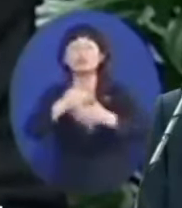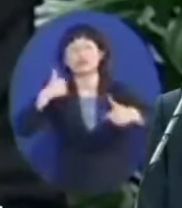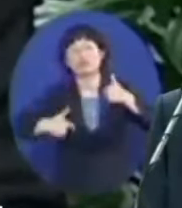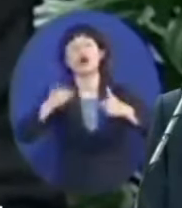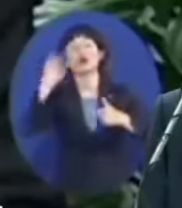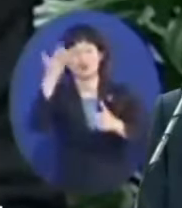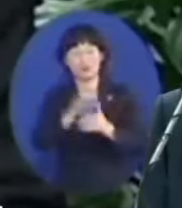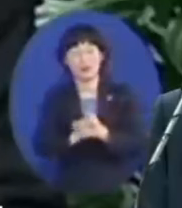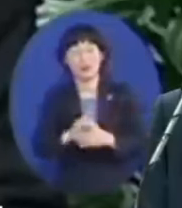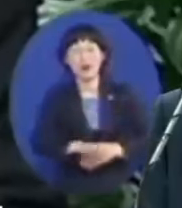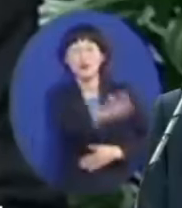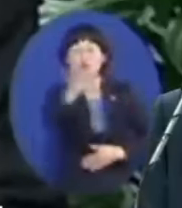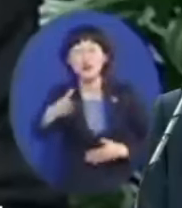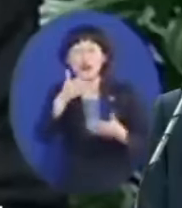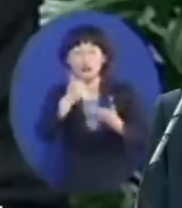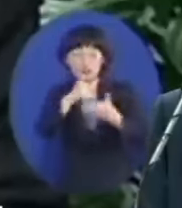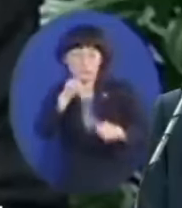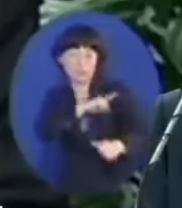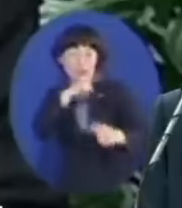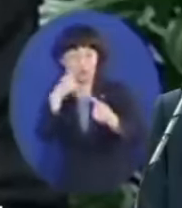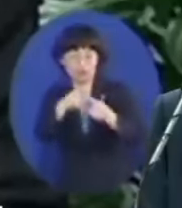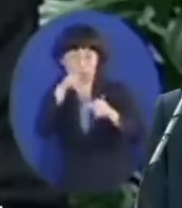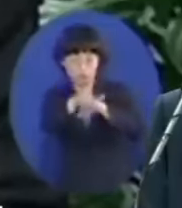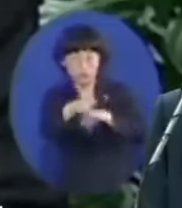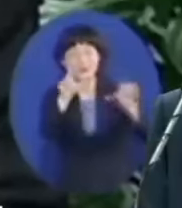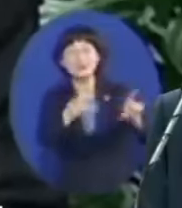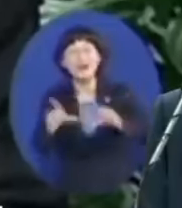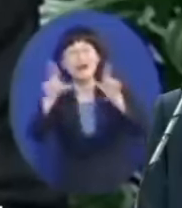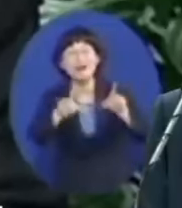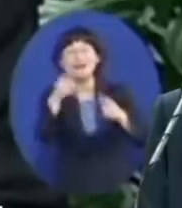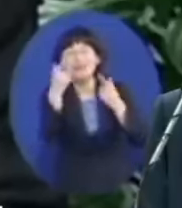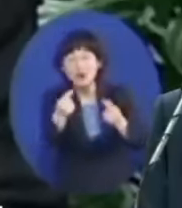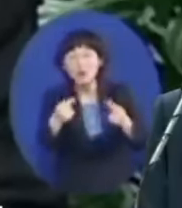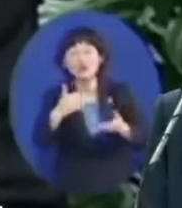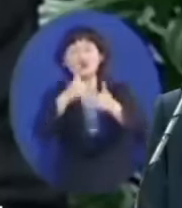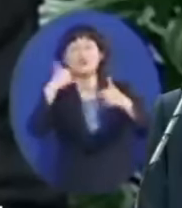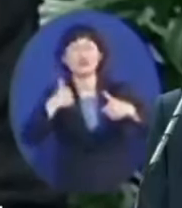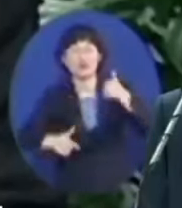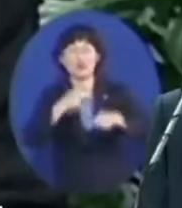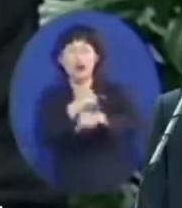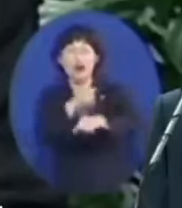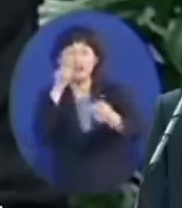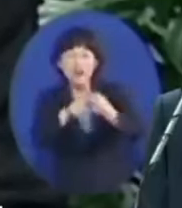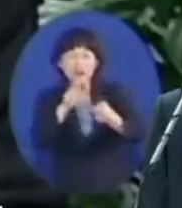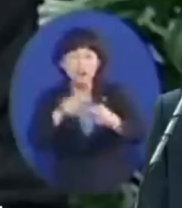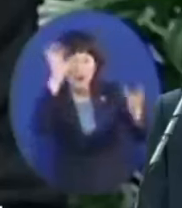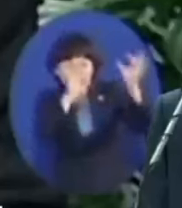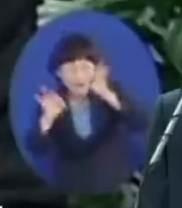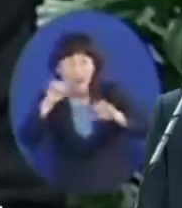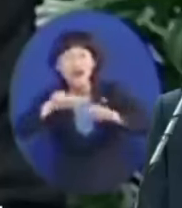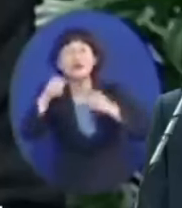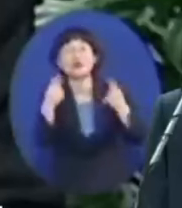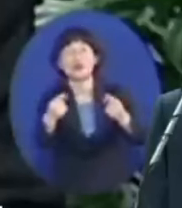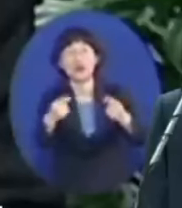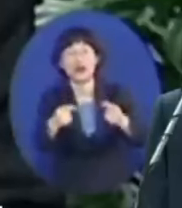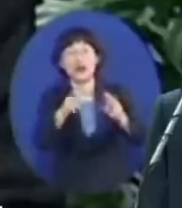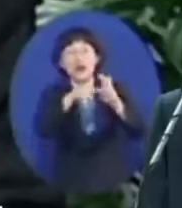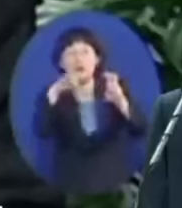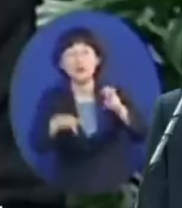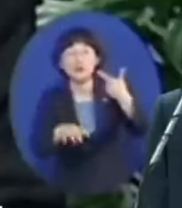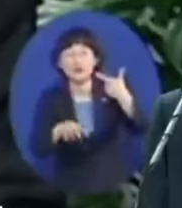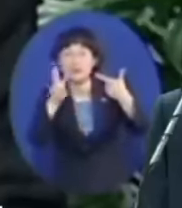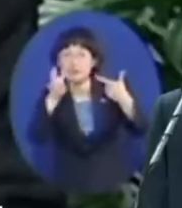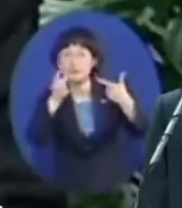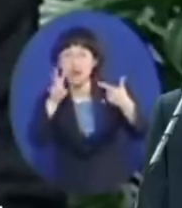것입니다. 우리가 주님 제일주의로 산다는 것은 이처럼 주님을 기쁘시게 할 것을 찾아 행하는 것입니다. 마태복음 6장